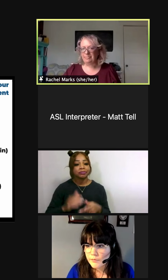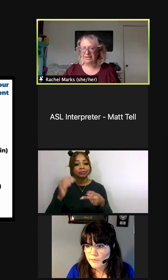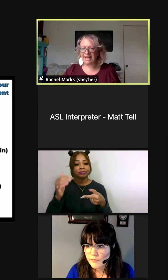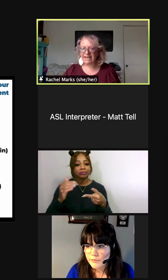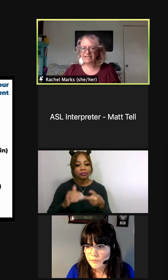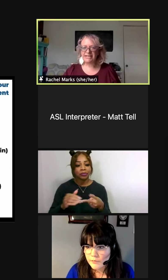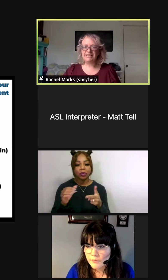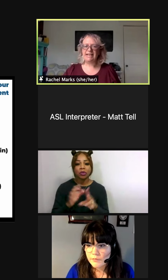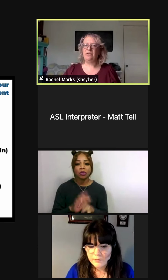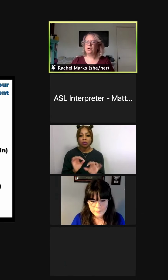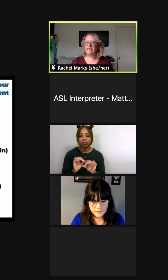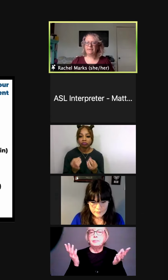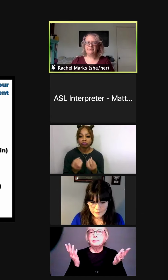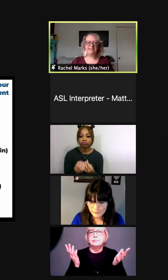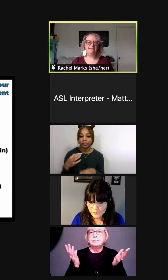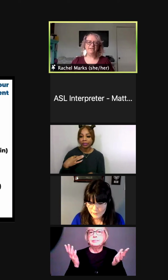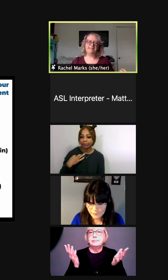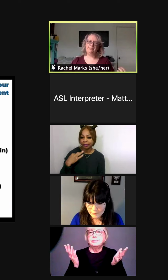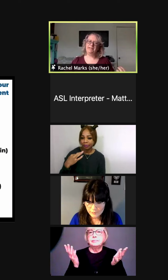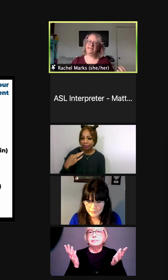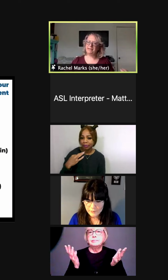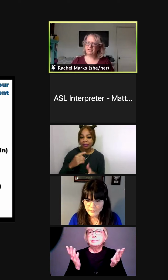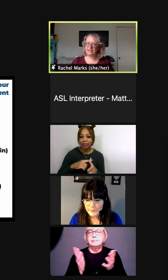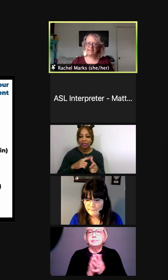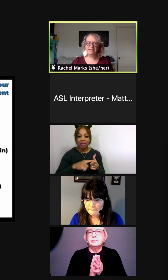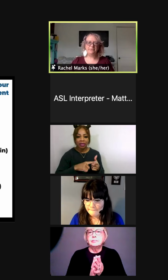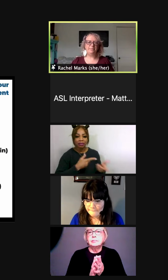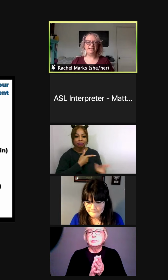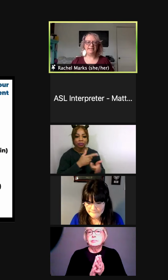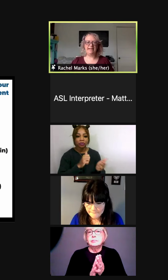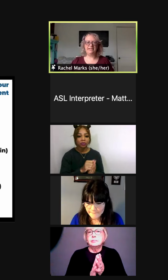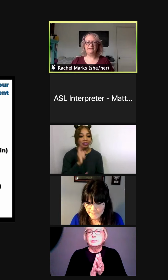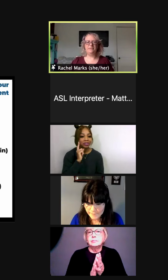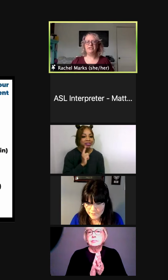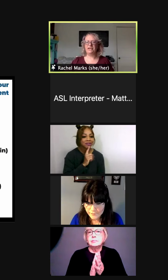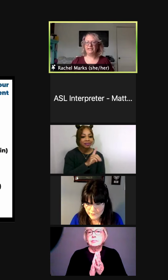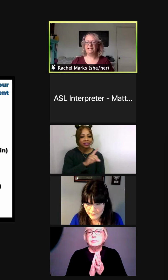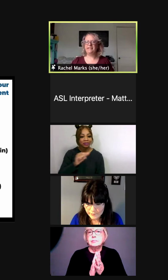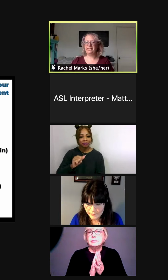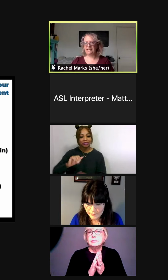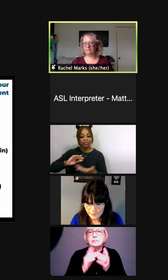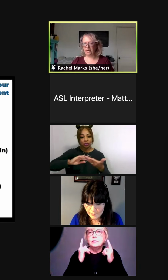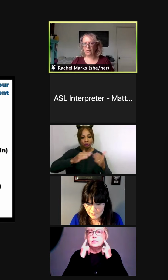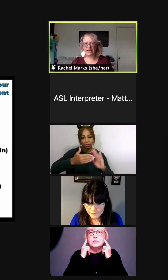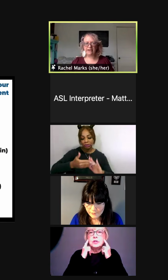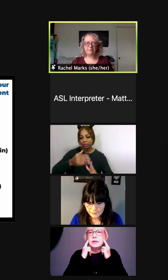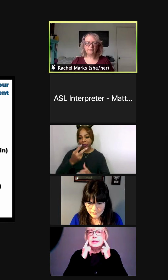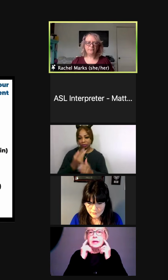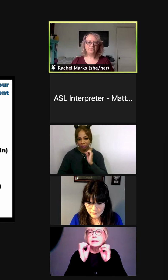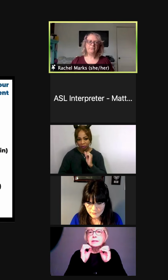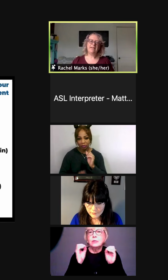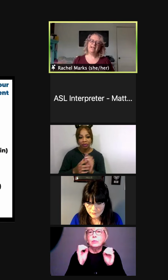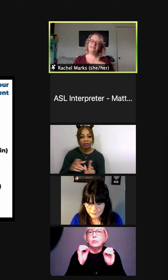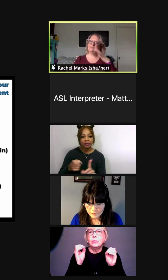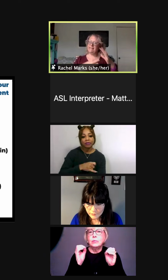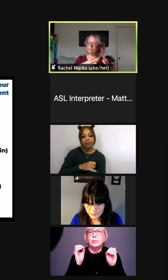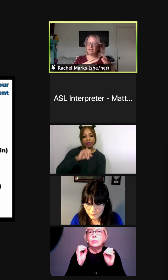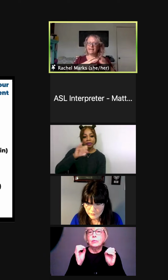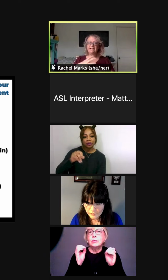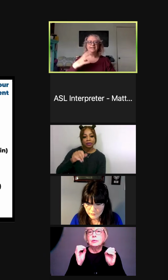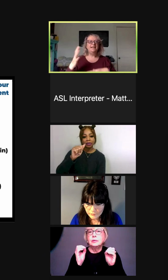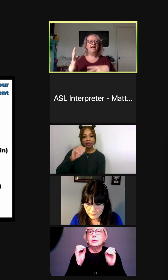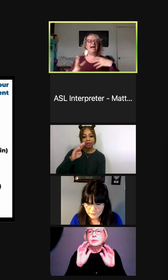Et ensuite, on va regarder l'organisation, travailler avec la communauté des personnes sourdes et